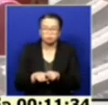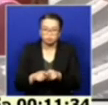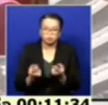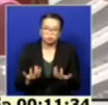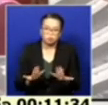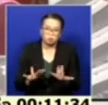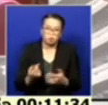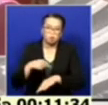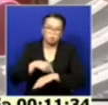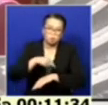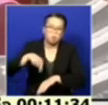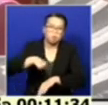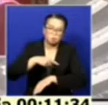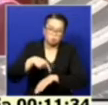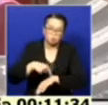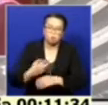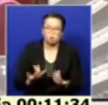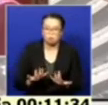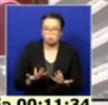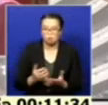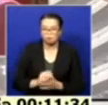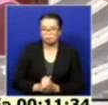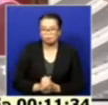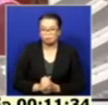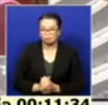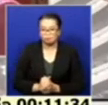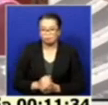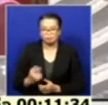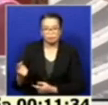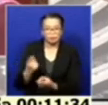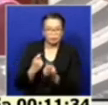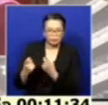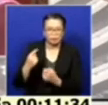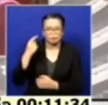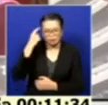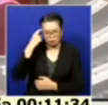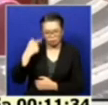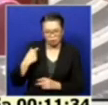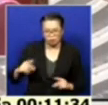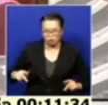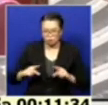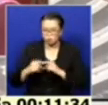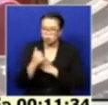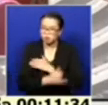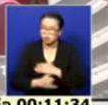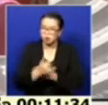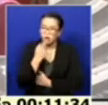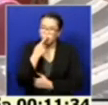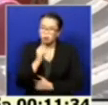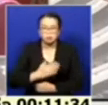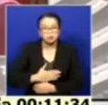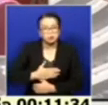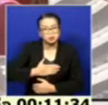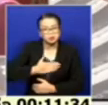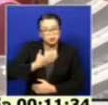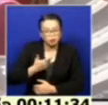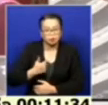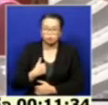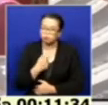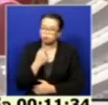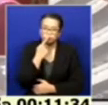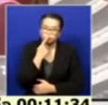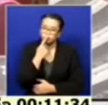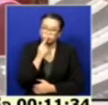รื่องในอดีตนะในลักษณะเหตุการณ์จะคล้ายคลึงหรือจะเป็นเรื่องที่ต่างกันก็ต